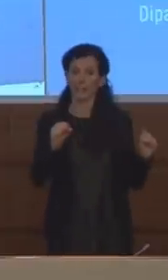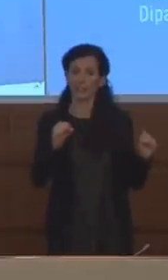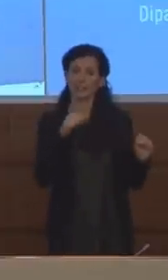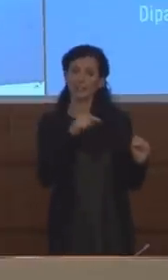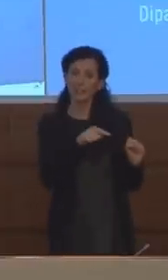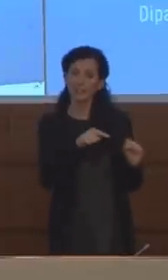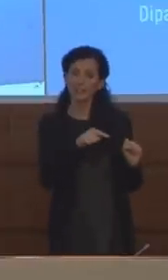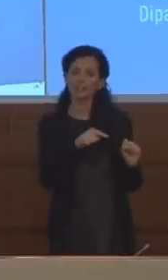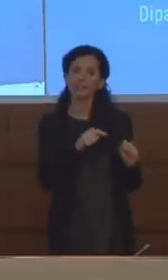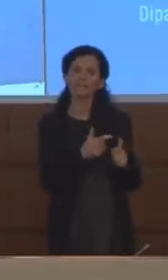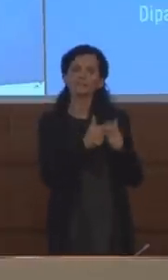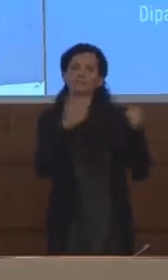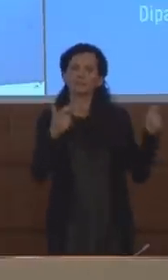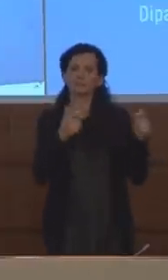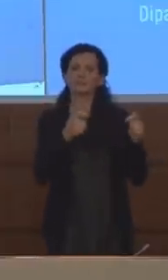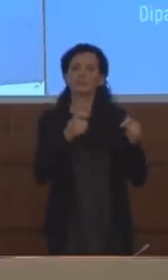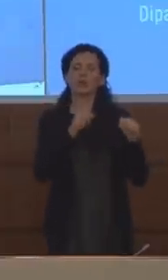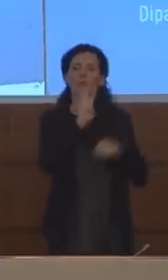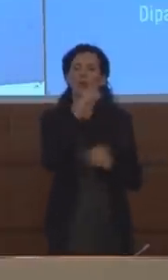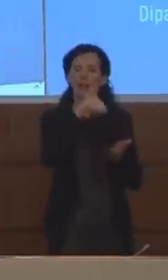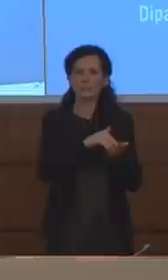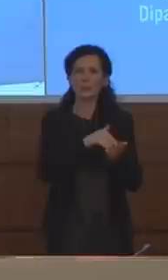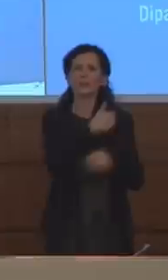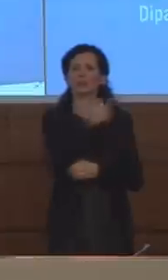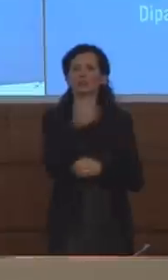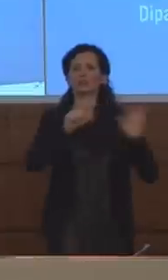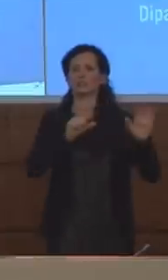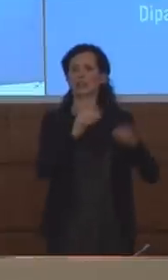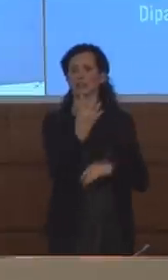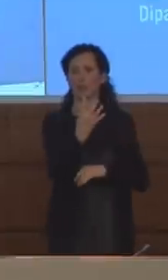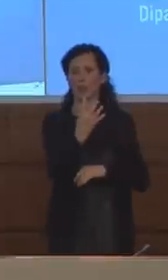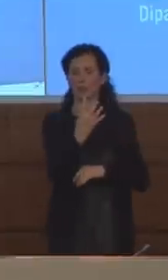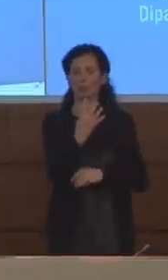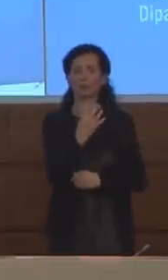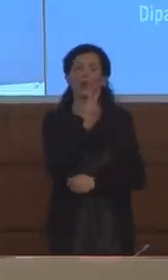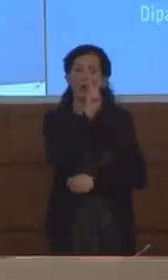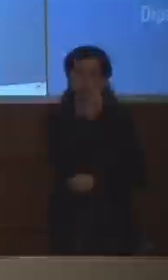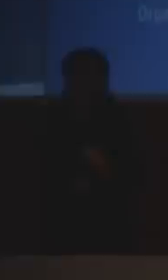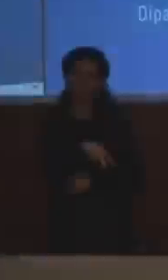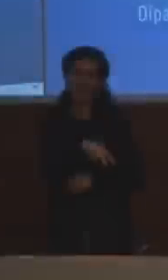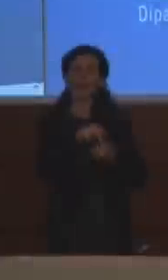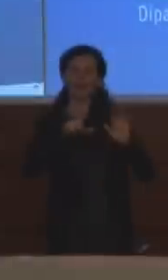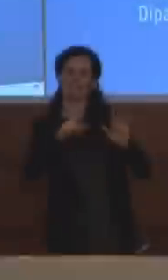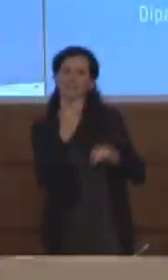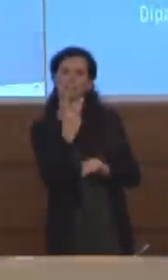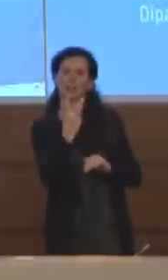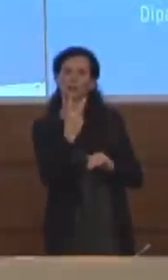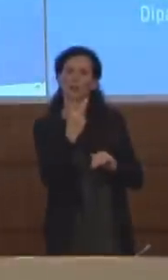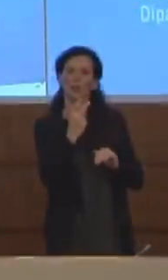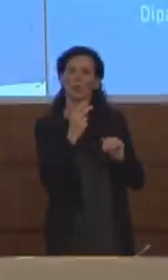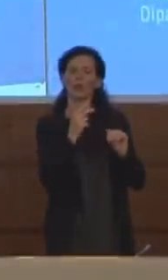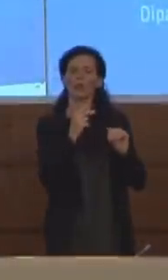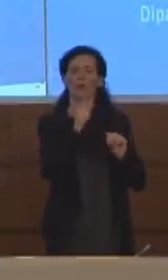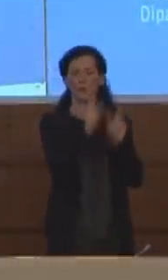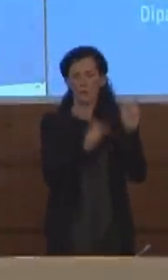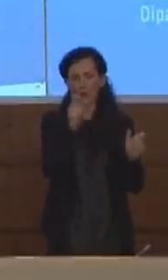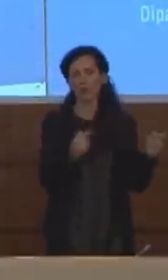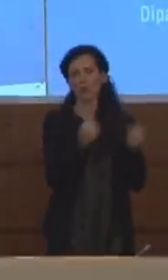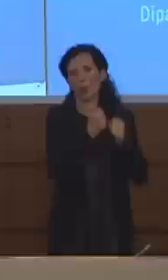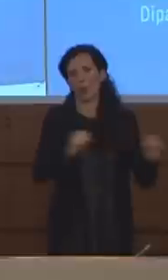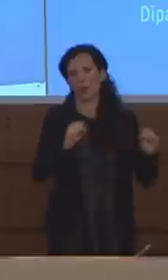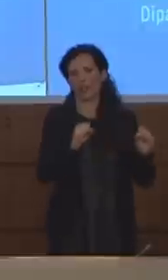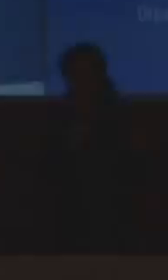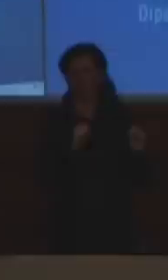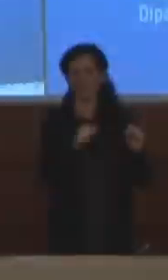sale a 40 mila 164 con 2072 nuove persone guarite rispetto a